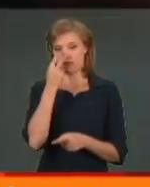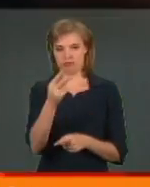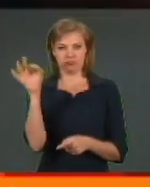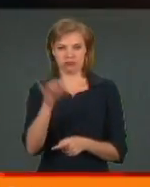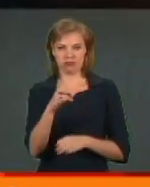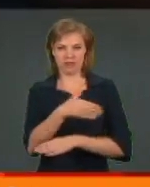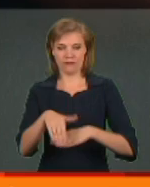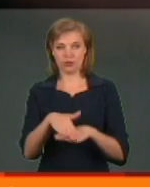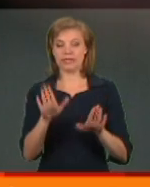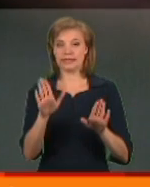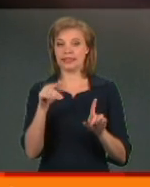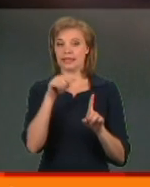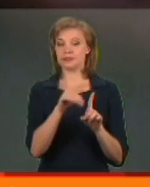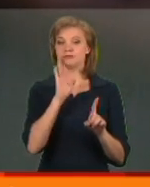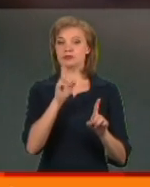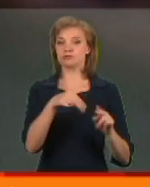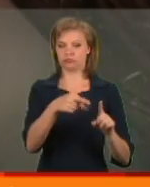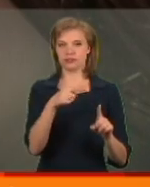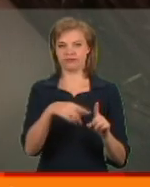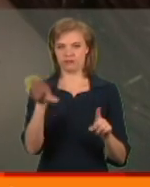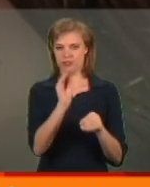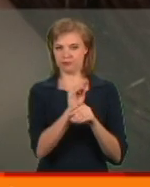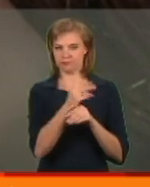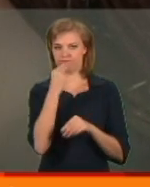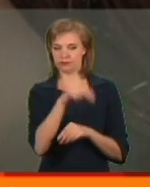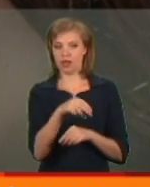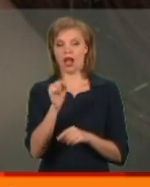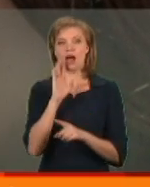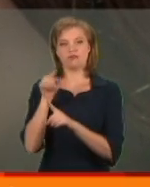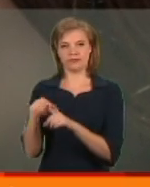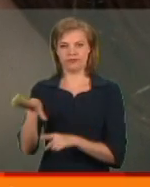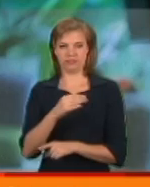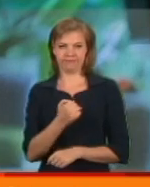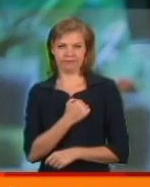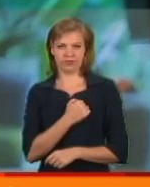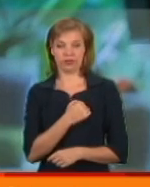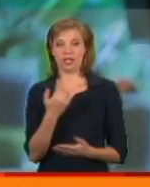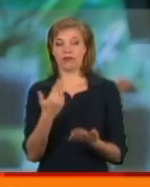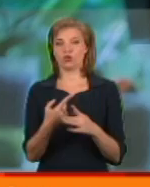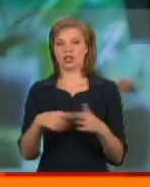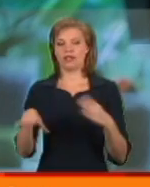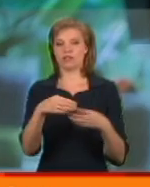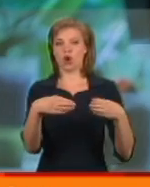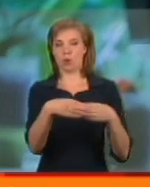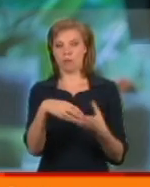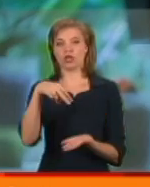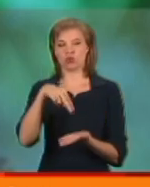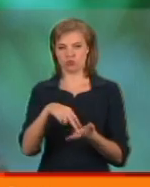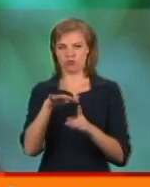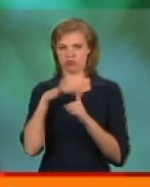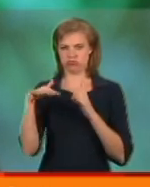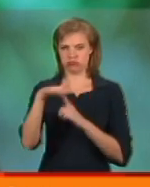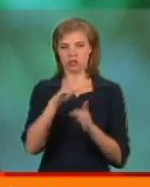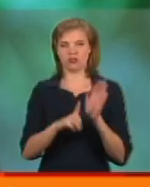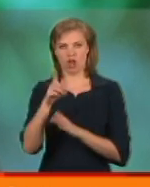вулиці. Ось тільки Марію Півень засуджують, а Поліні Малоштан співчувають. І ось ця вся компанія стоїть ось так, окружили мене і